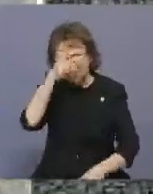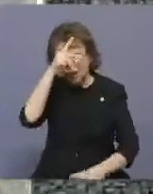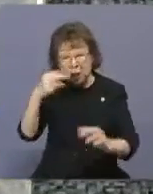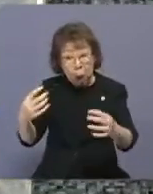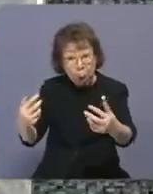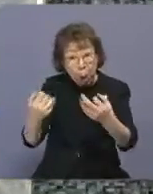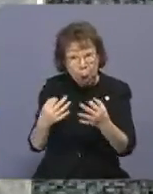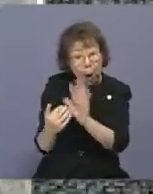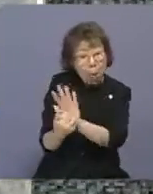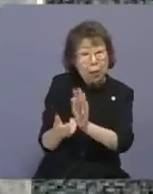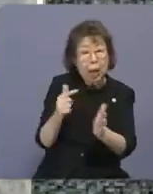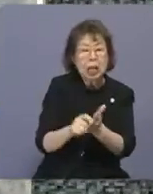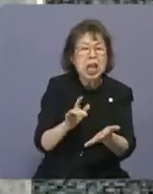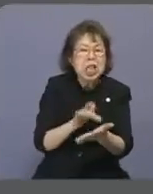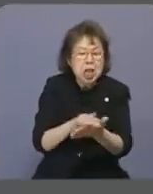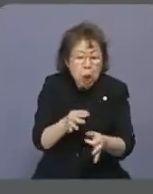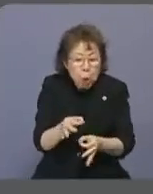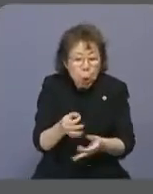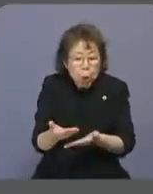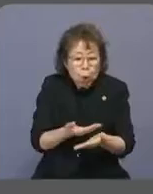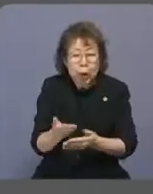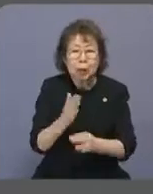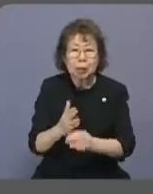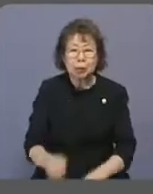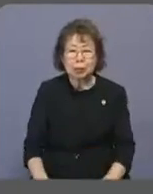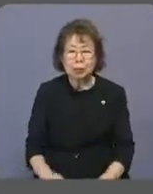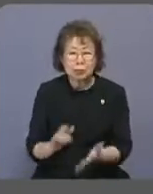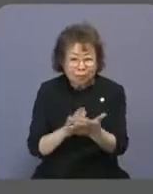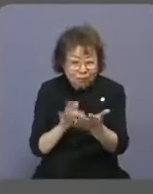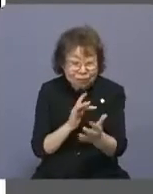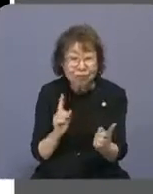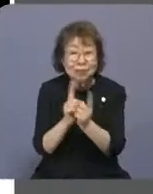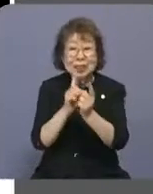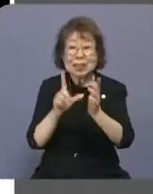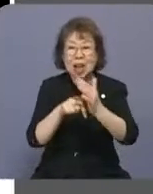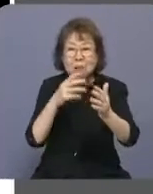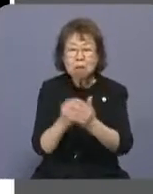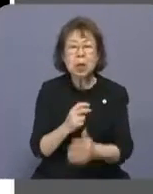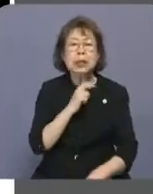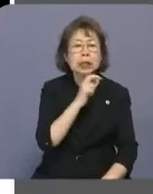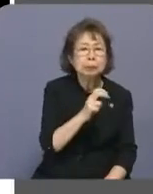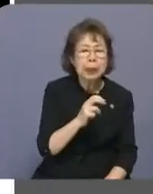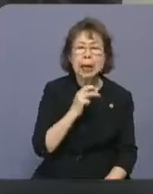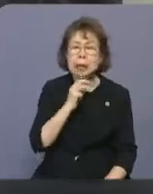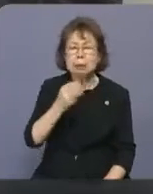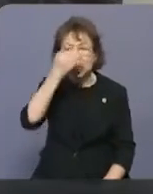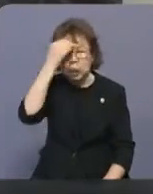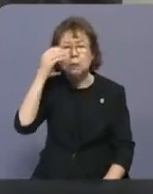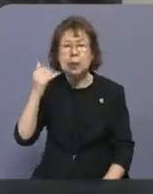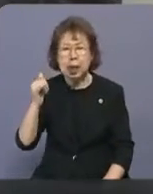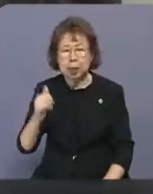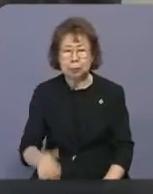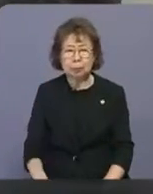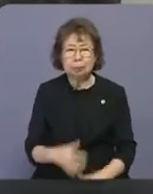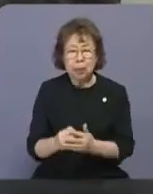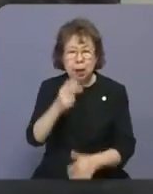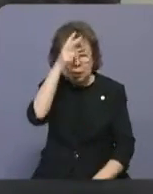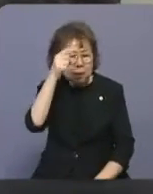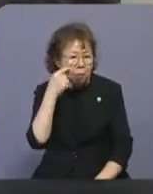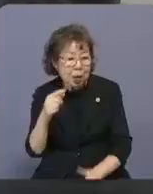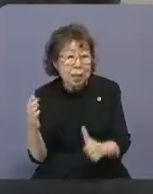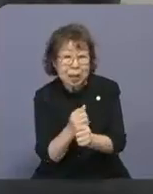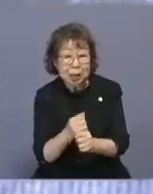까다로운 가상화폐로만 했습니다. SNS를 통해 모인 구매자들은 대부분 20, 30대 젊은 층. 이 가운데 경찰에